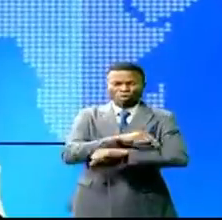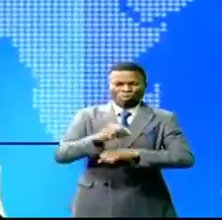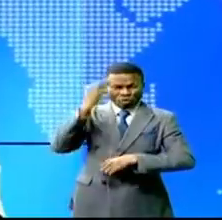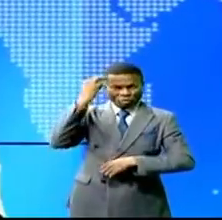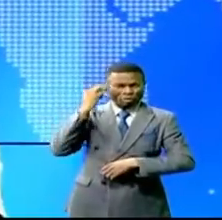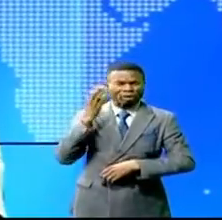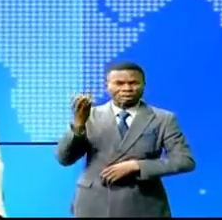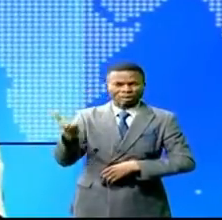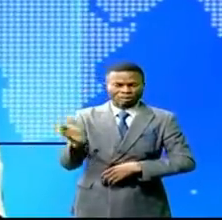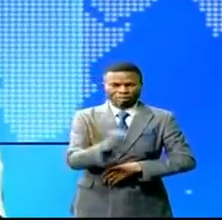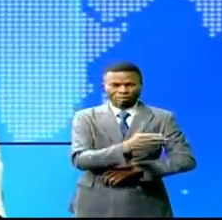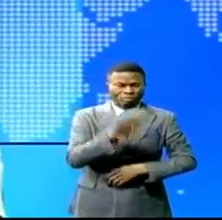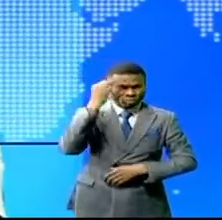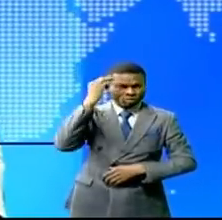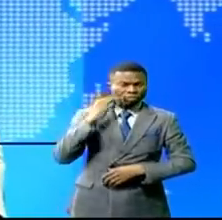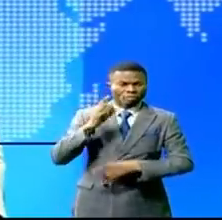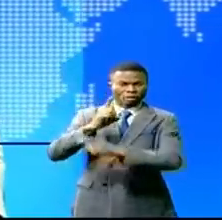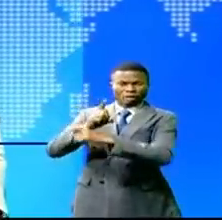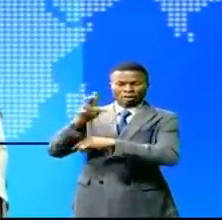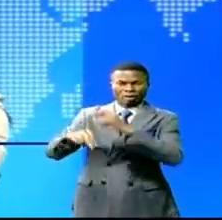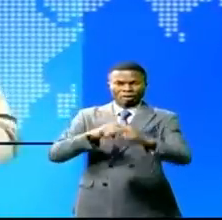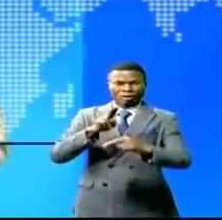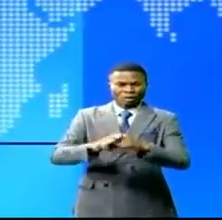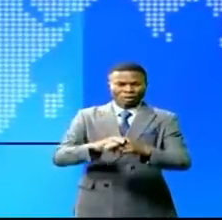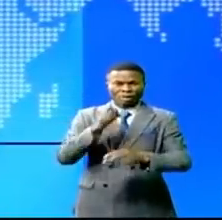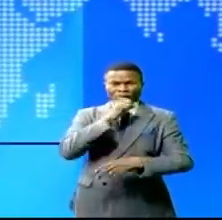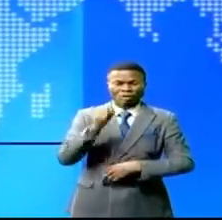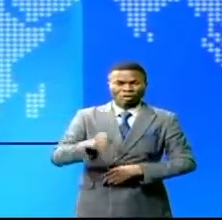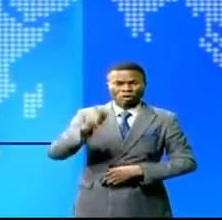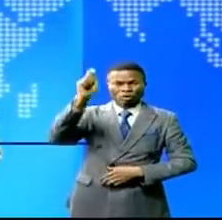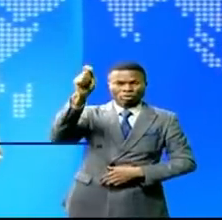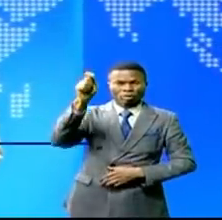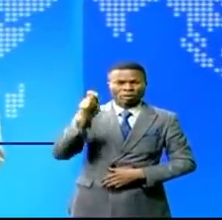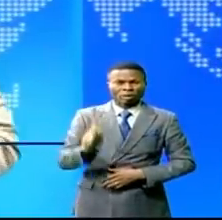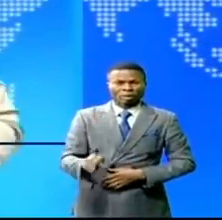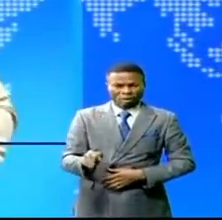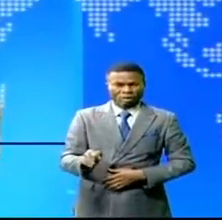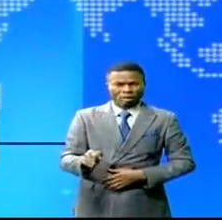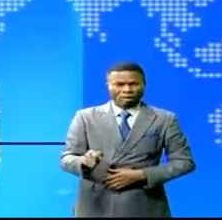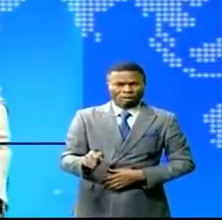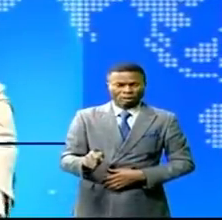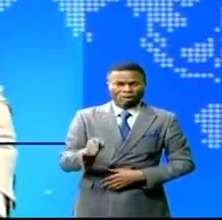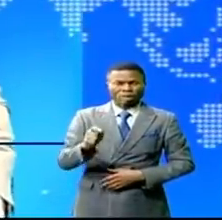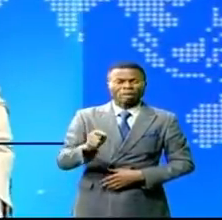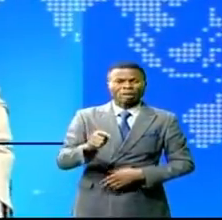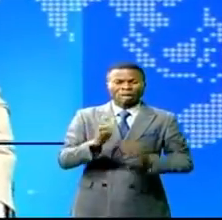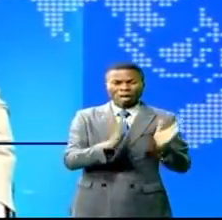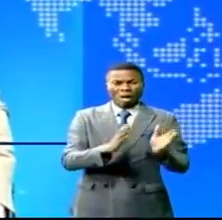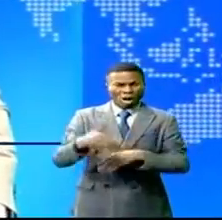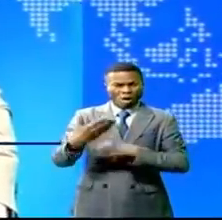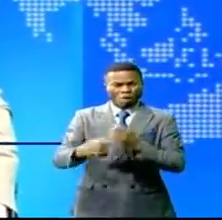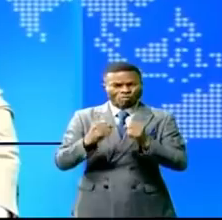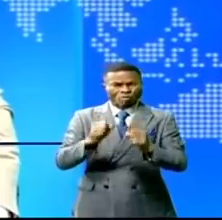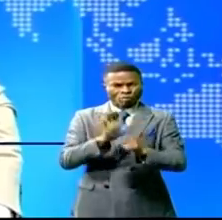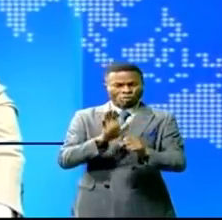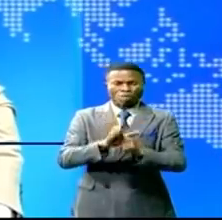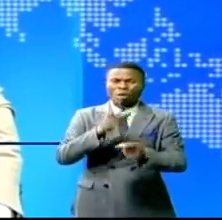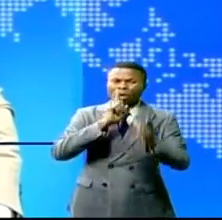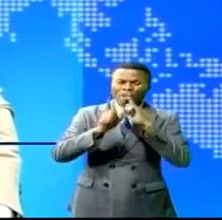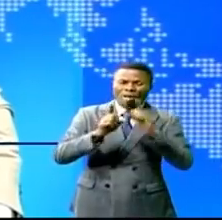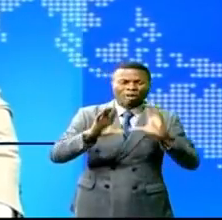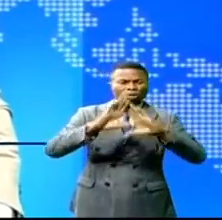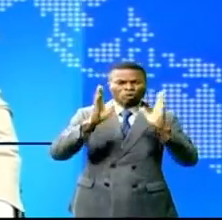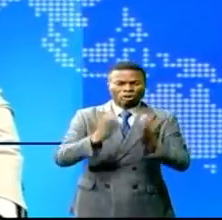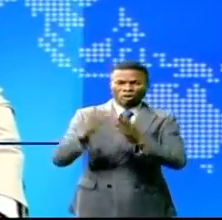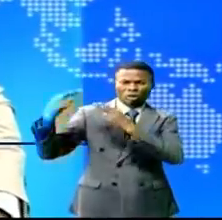le ministre de la défense nationale et anciens combattants qui ne ménage aucun effort pour échanger avec tous